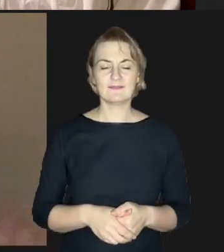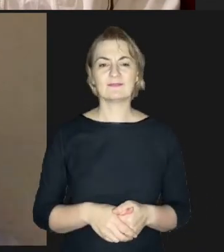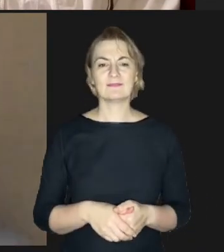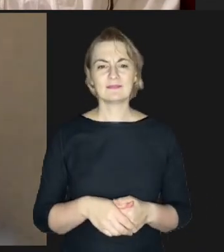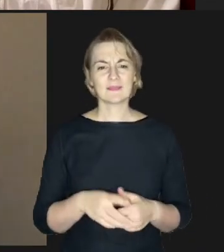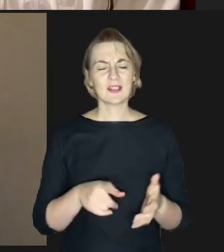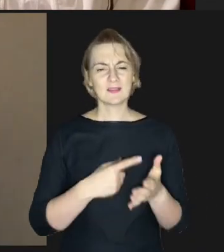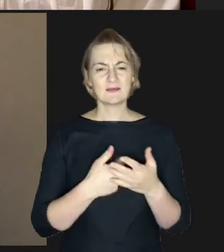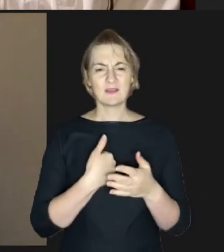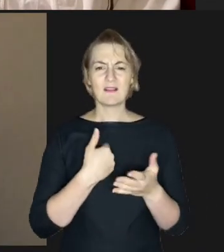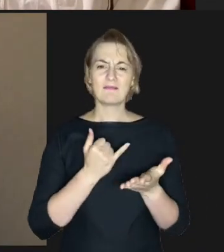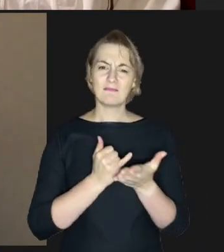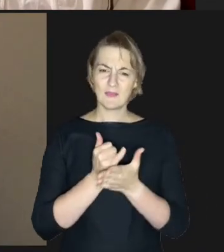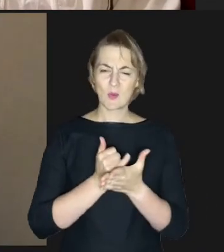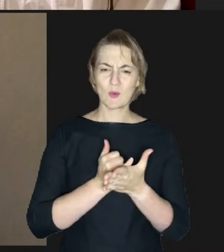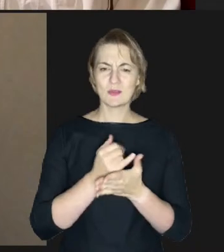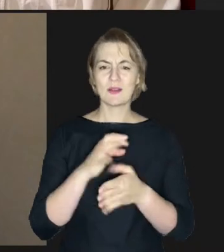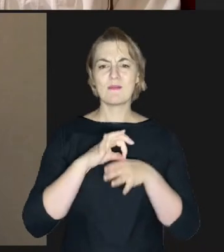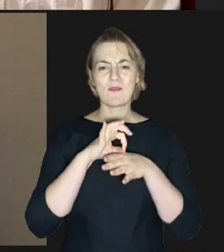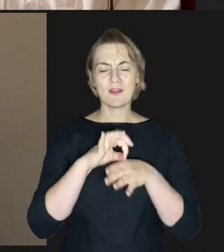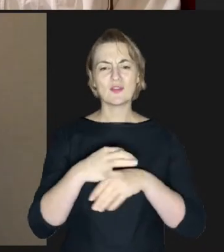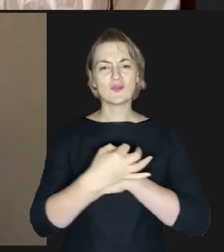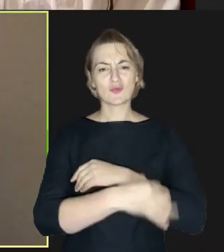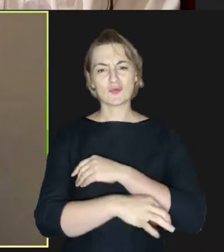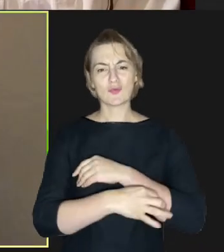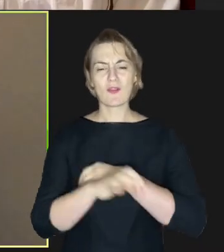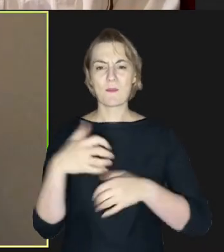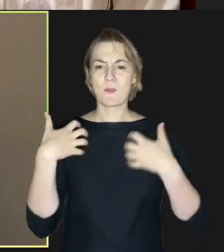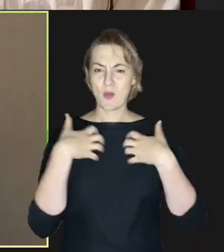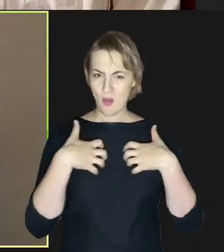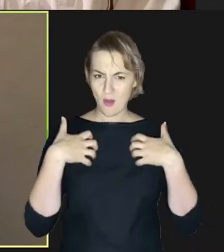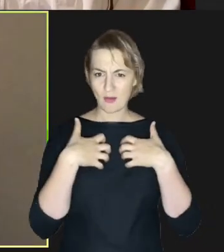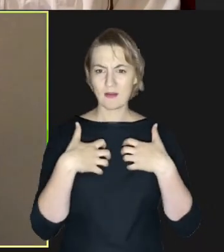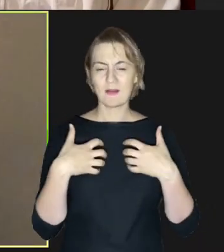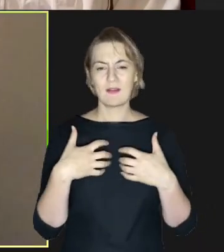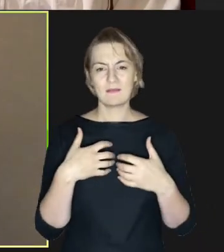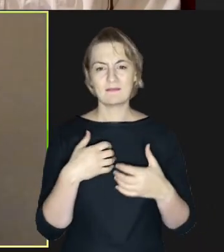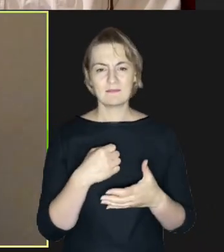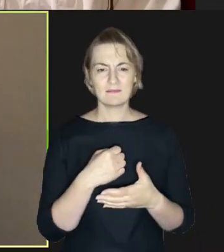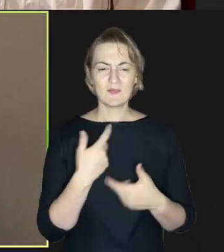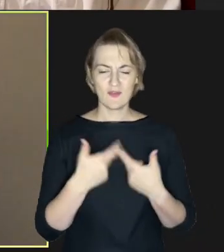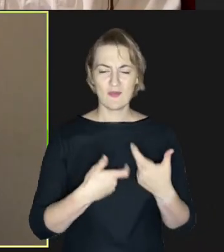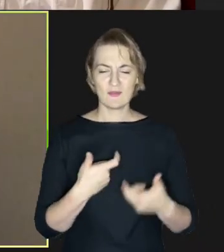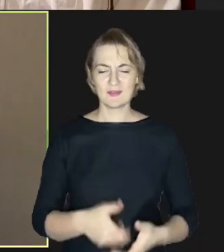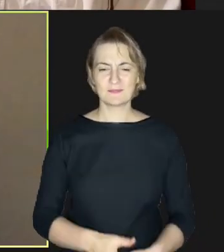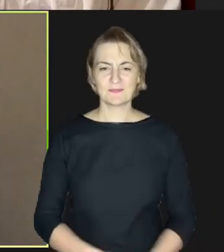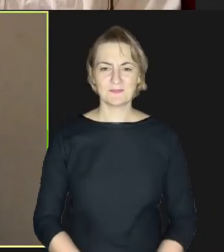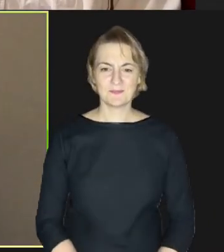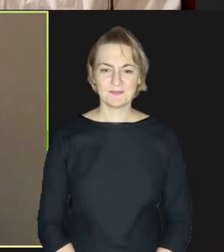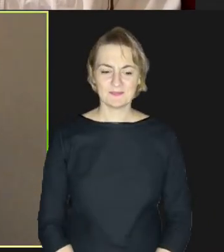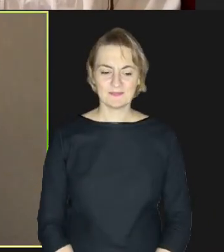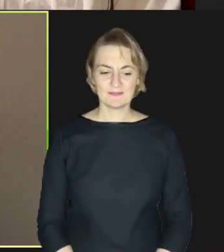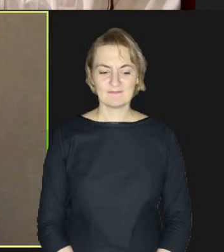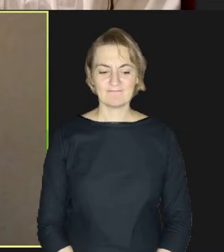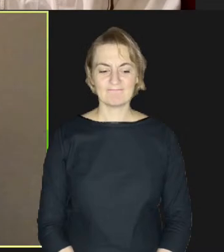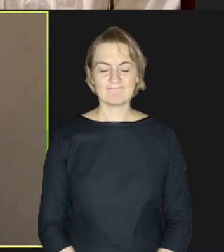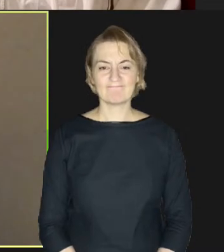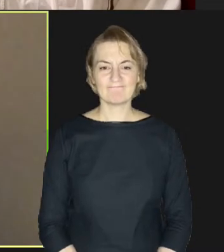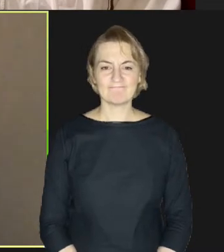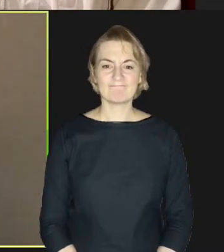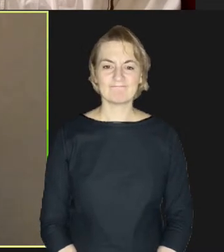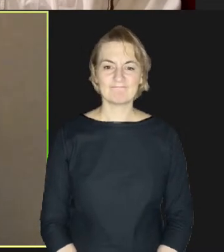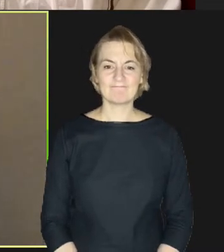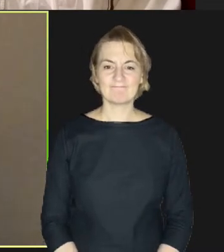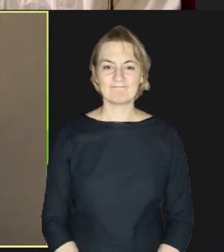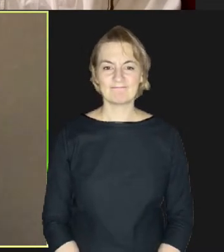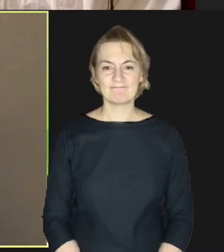w trakcie kursu, które prowadzę z biologami, prawnikami, tam publicystami robię. Współistnieć jest ten